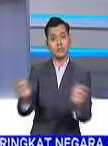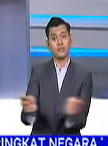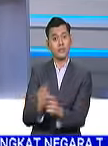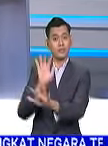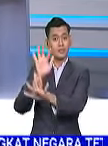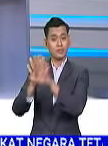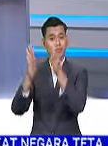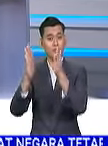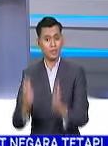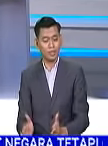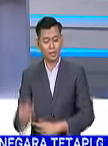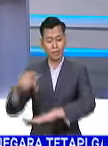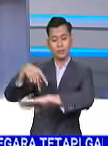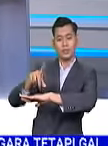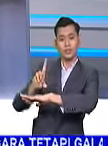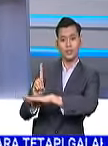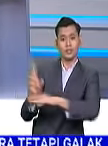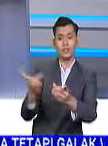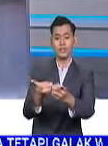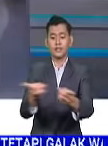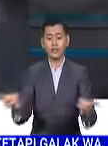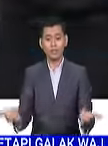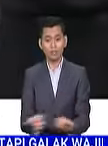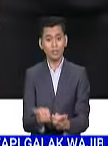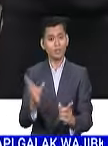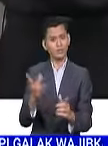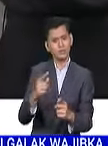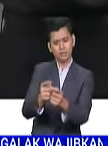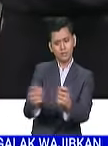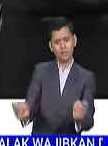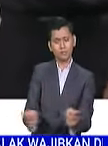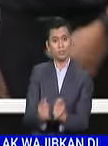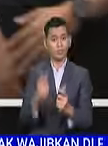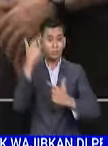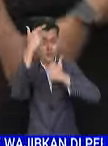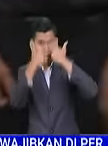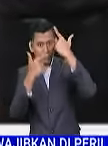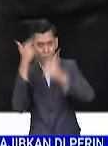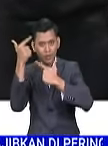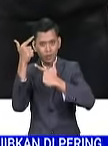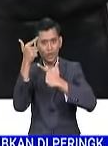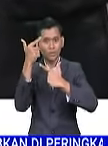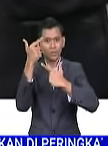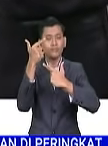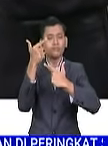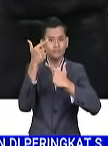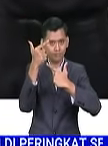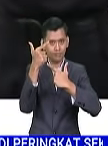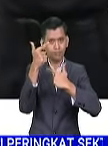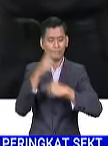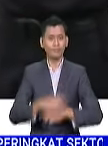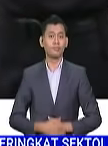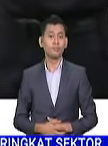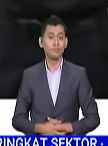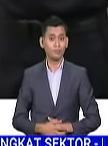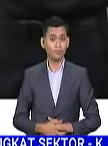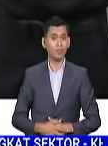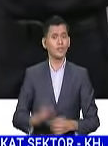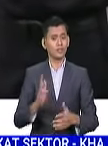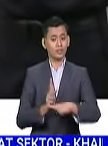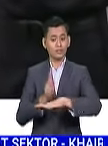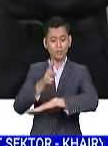kasih. Port Dickson merupakan daerah yang menjadi tumpuan utama pelancong tidak kira dari dalam maupun luar negeri sembilan. Dengan kebenaran